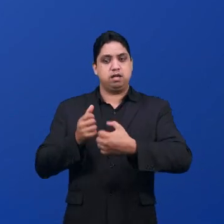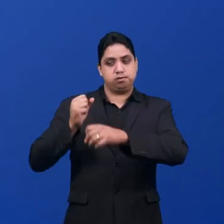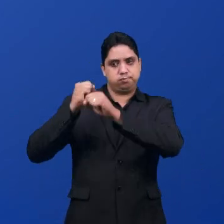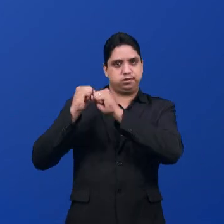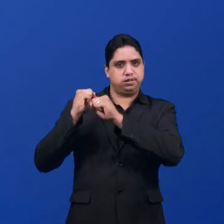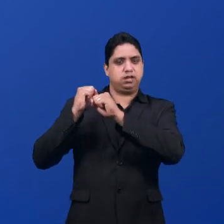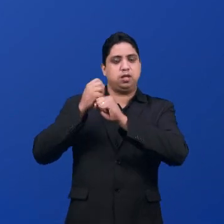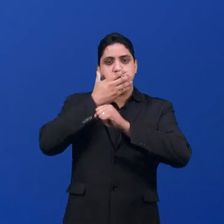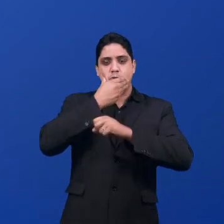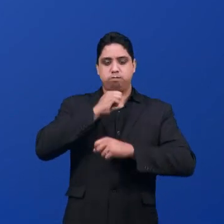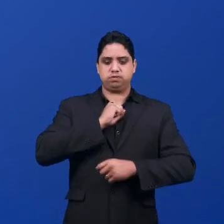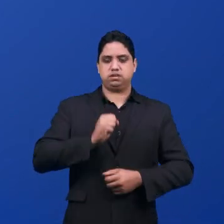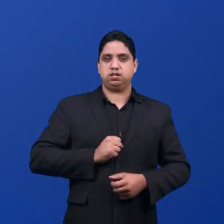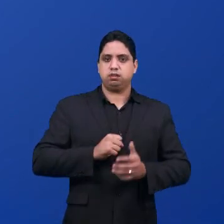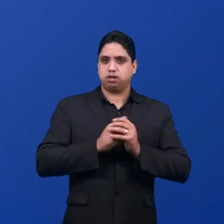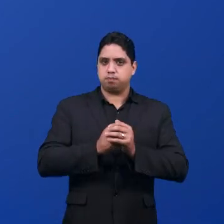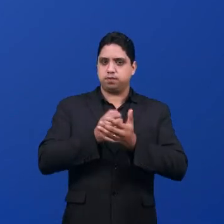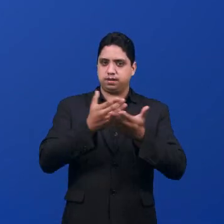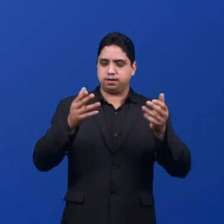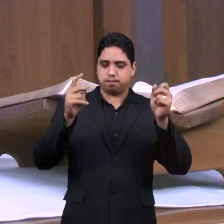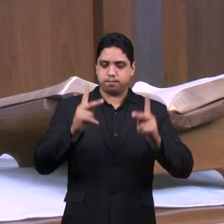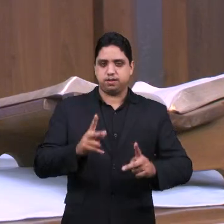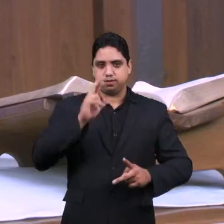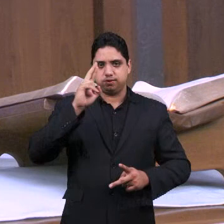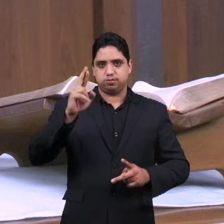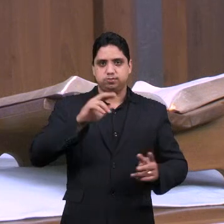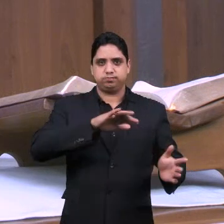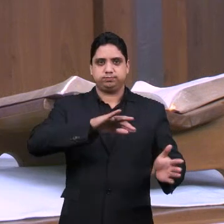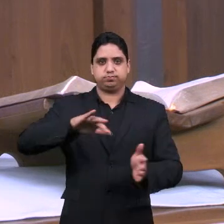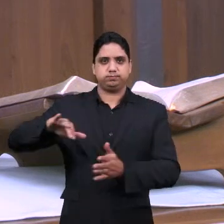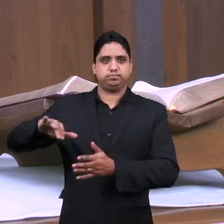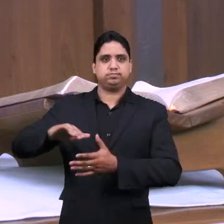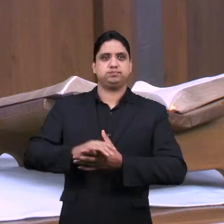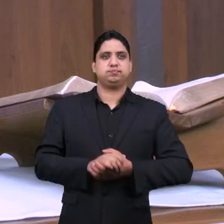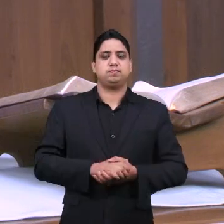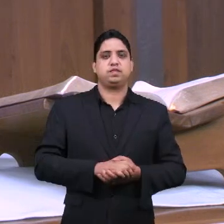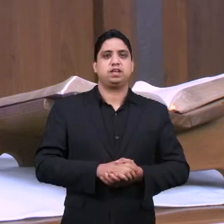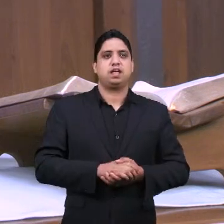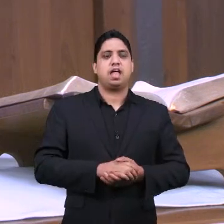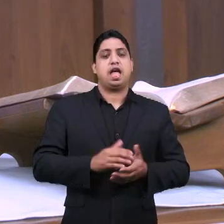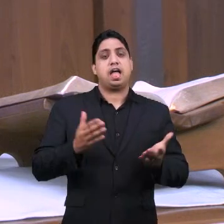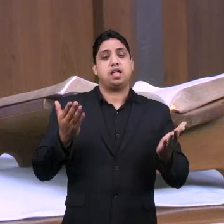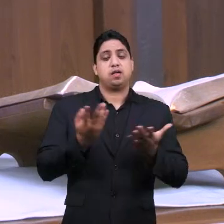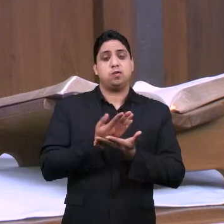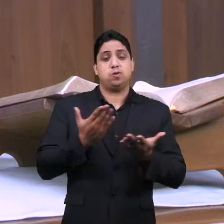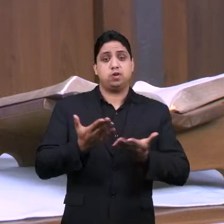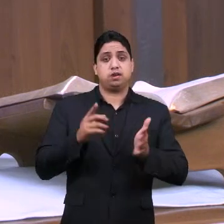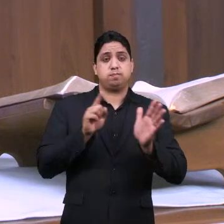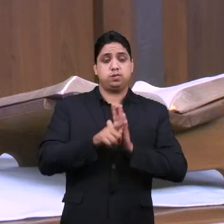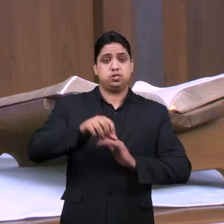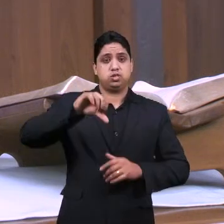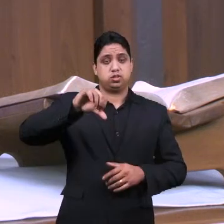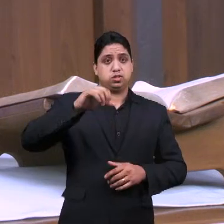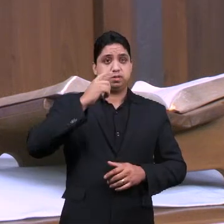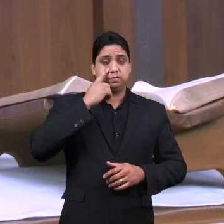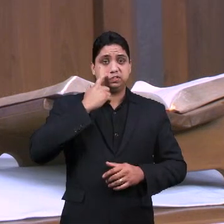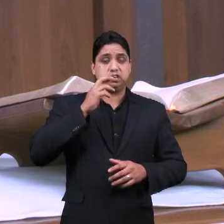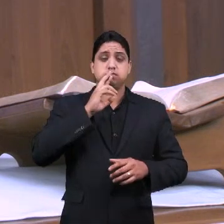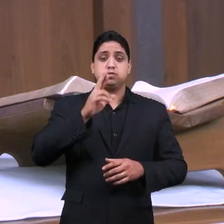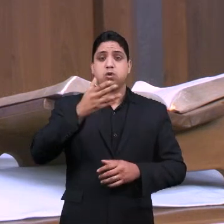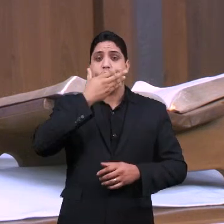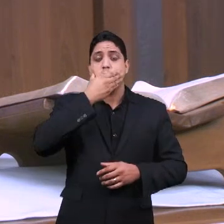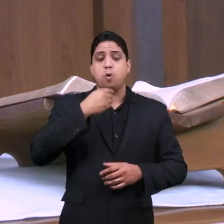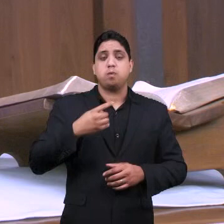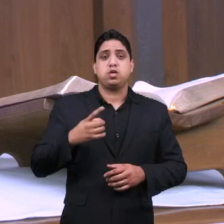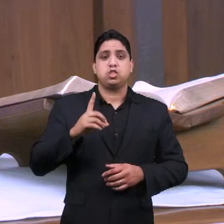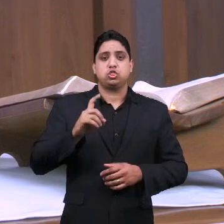passage de l'arc du Seigneur apporté par les sacrificateurs. Amen, la paix du Seigneur. Amen. Notre question numéro 9 maintenant,